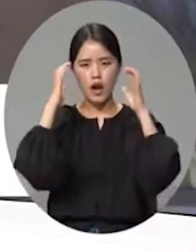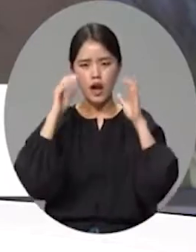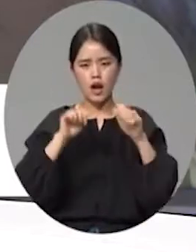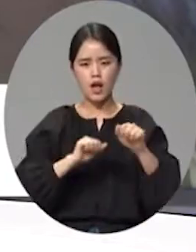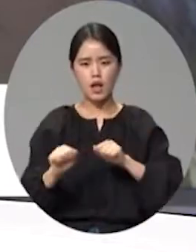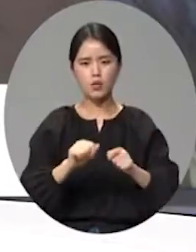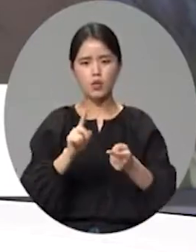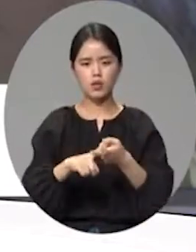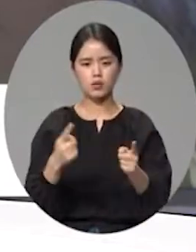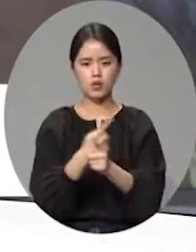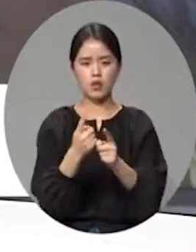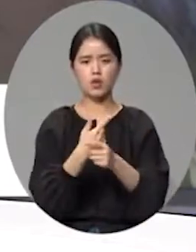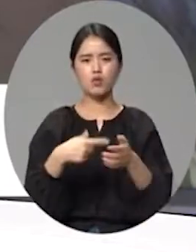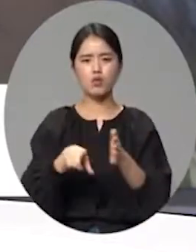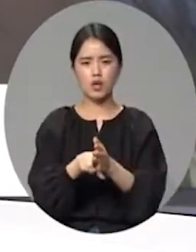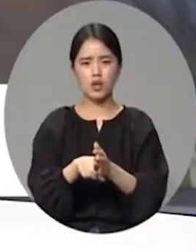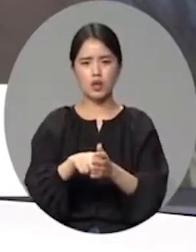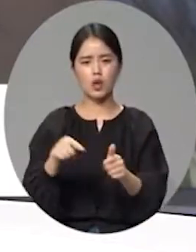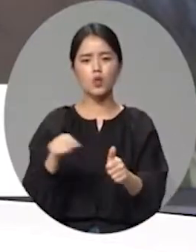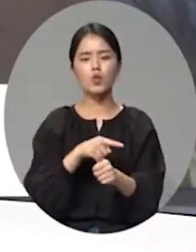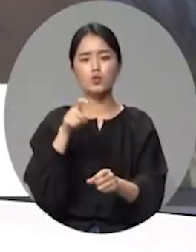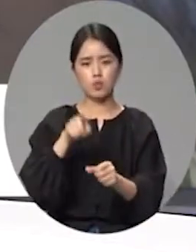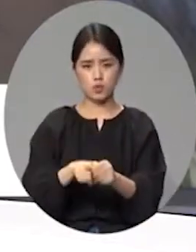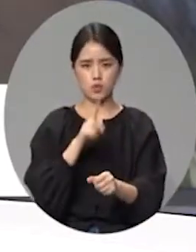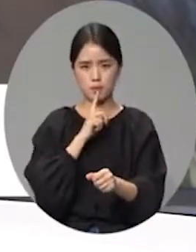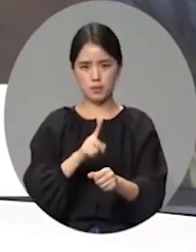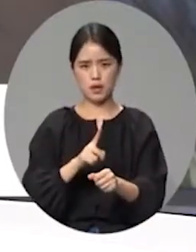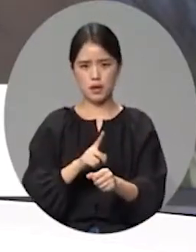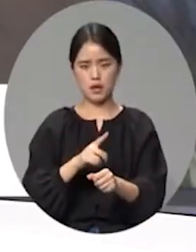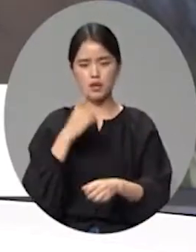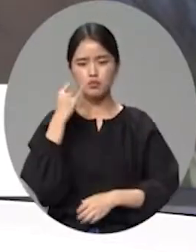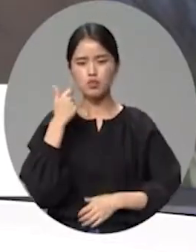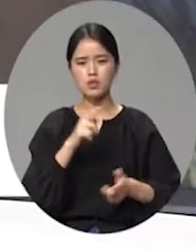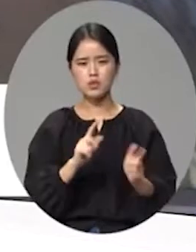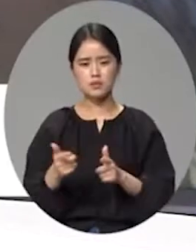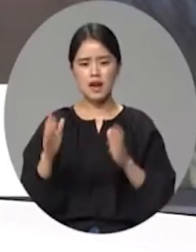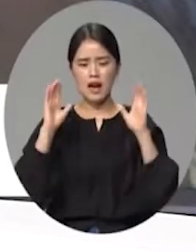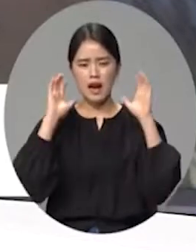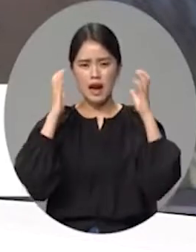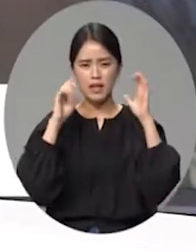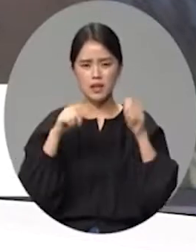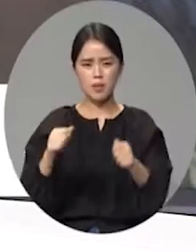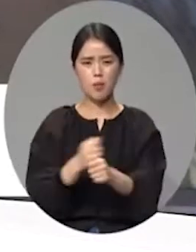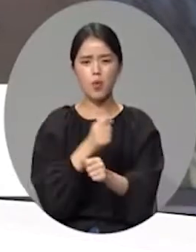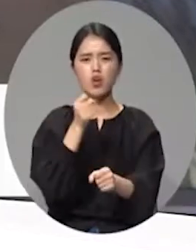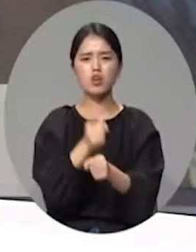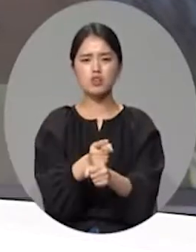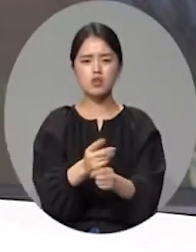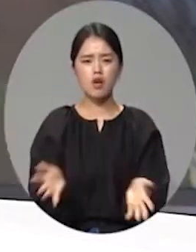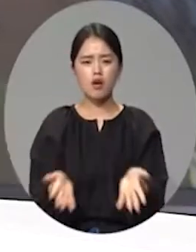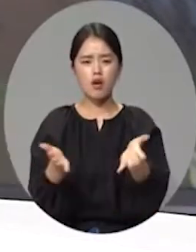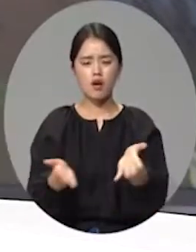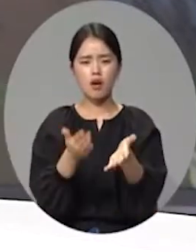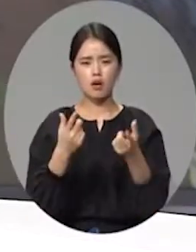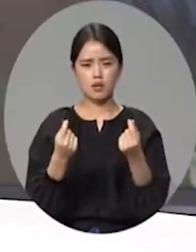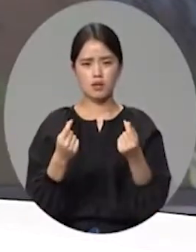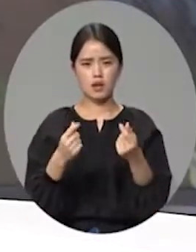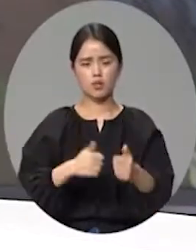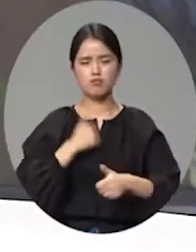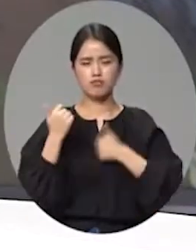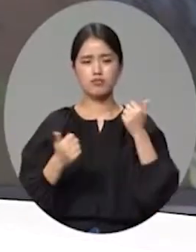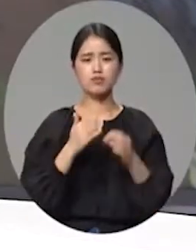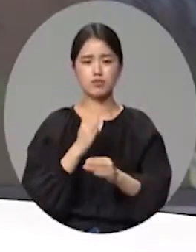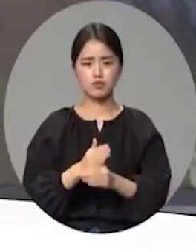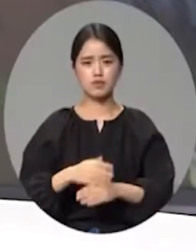교정하기 위한 교육 차원이었다 고 주장을 하고 있는데 학부모들은 아이의 폭력성을 조장을 행위였다 며 분개하고 있습니다 허나